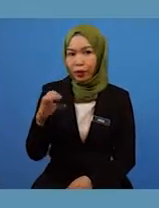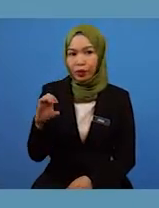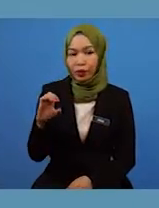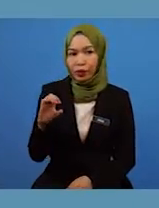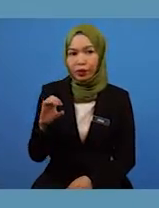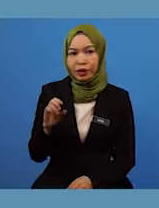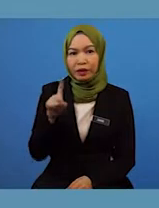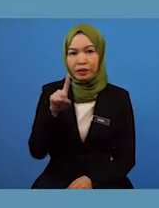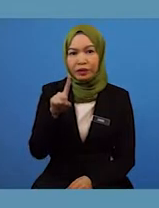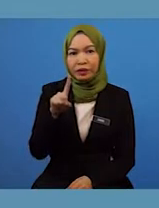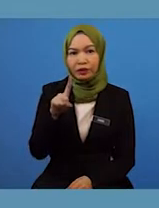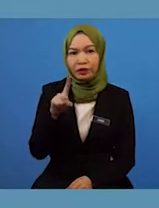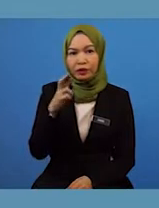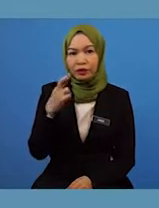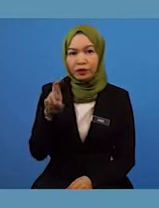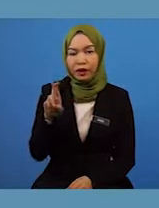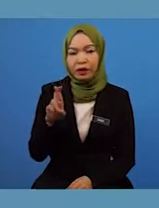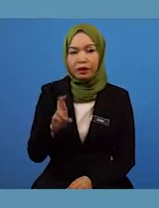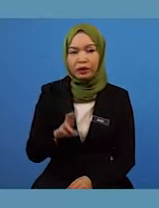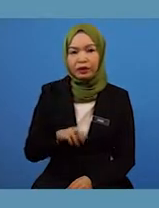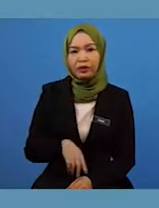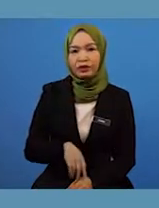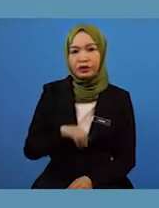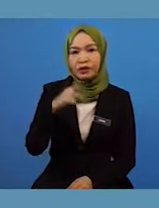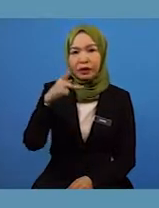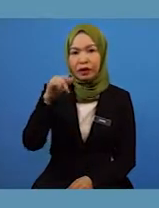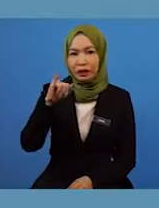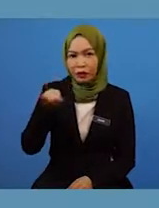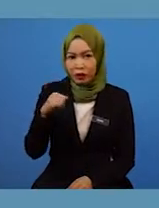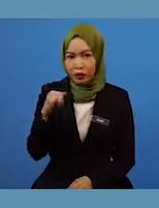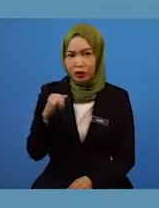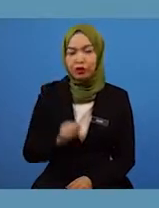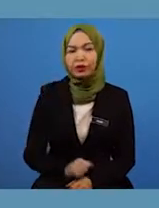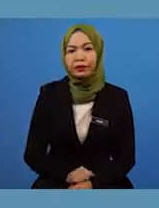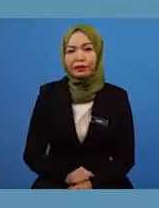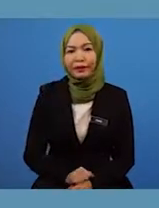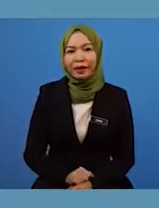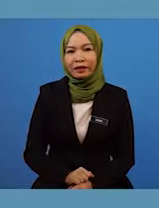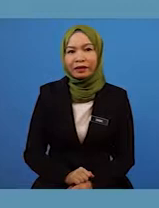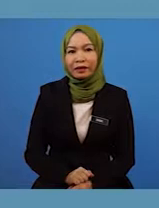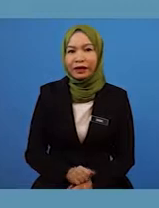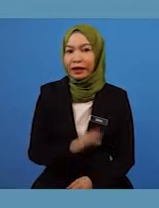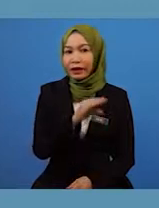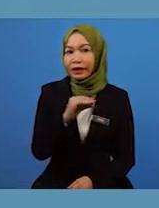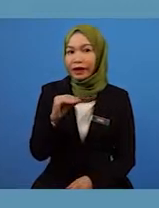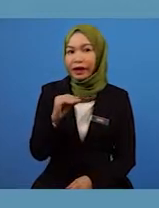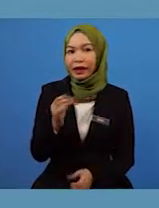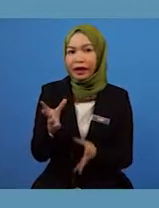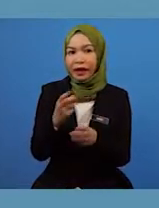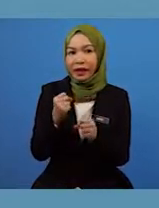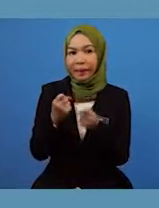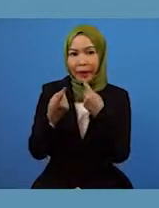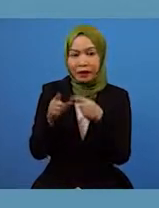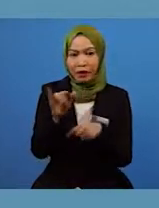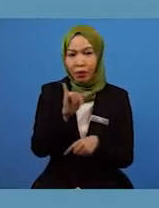50,190 joule, 1 mol propanol pula menghasilkan berapa ya? Ha, inilah